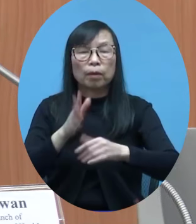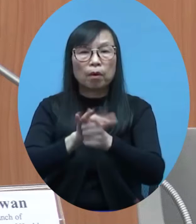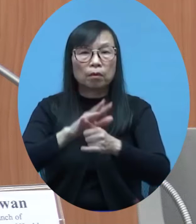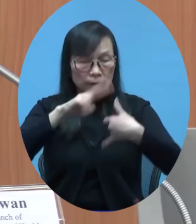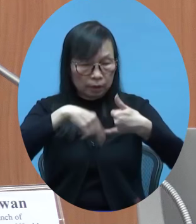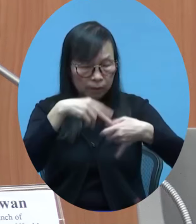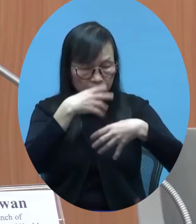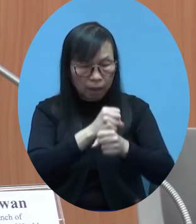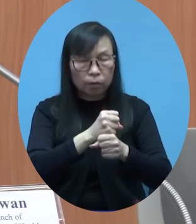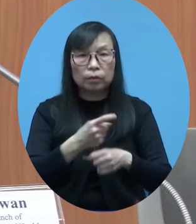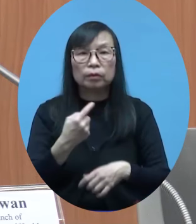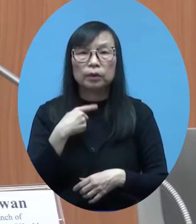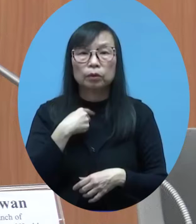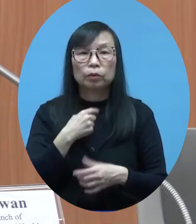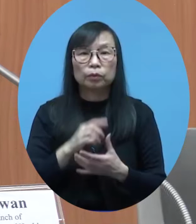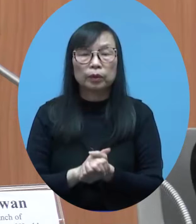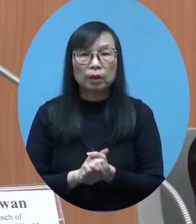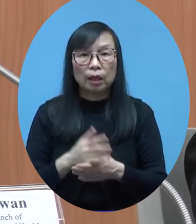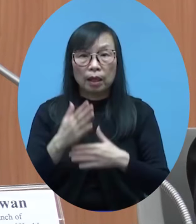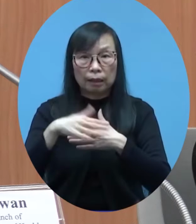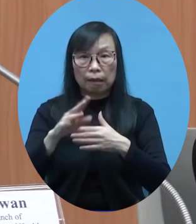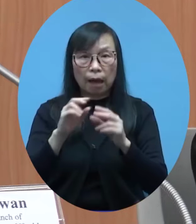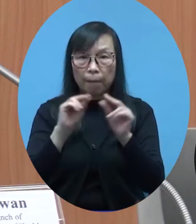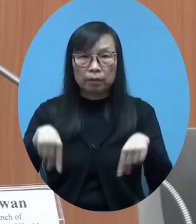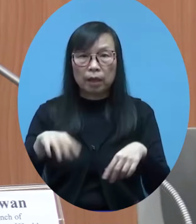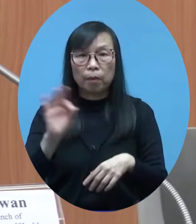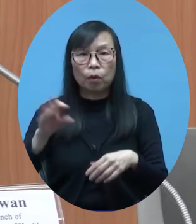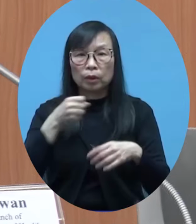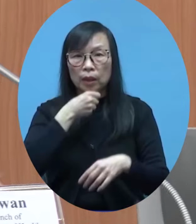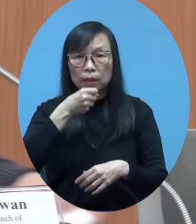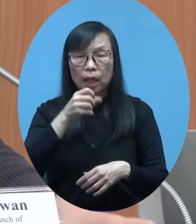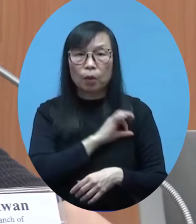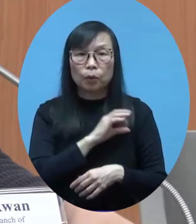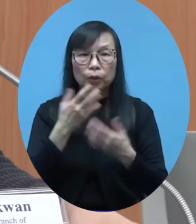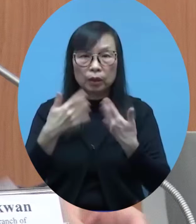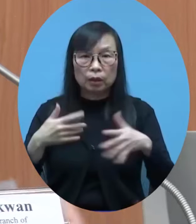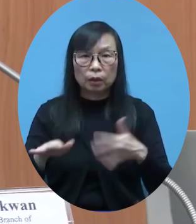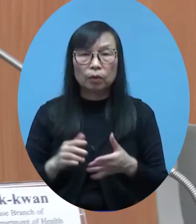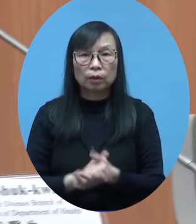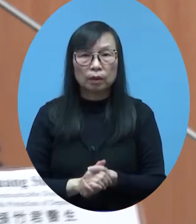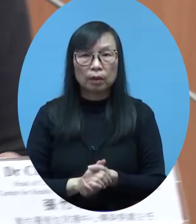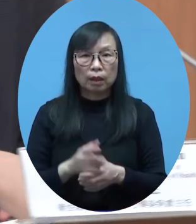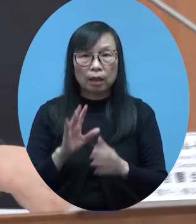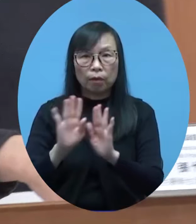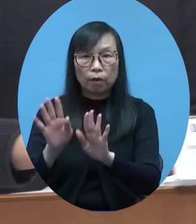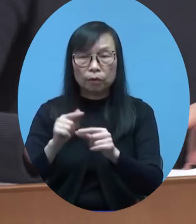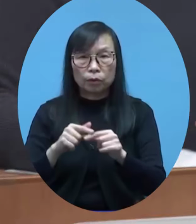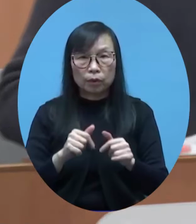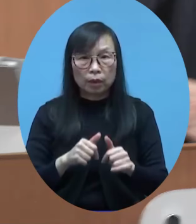嘅。 咁如果冇其他提問，今日最早到此結束。咁都提提啦，肺炎影響心病服務，原